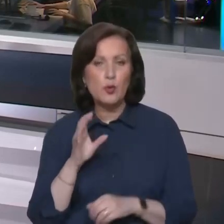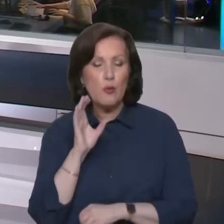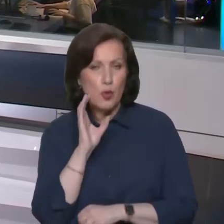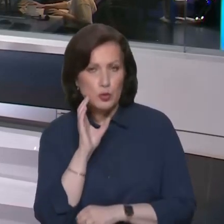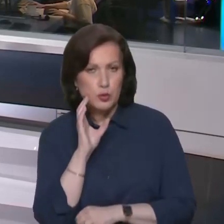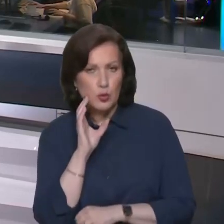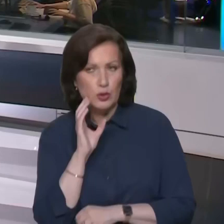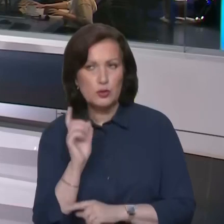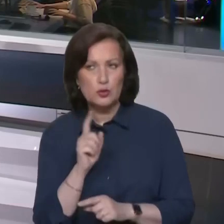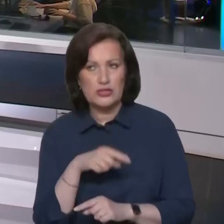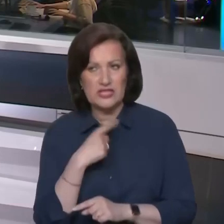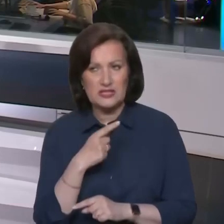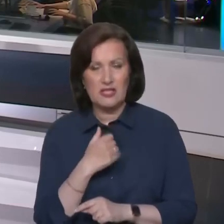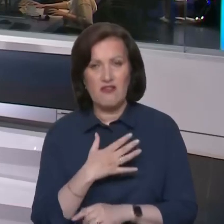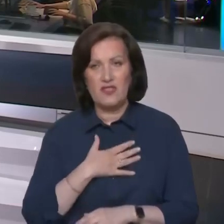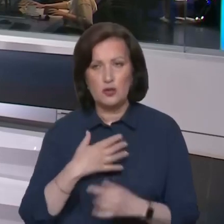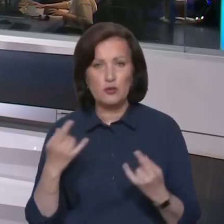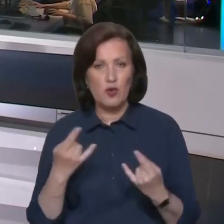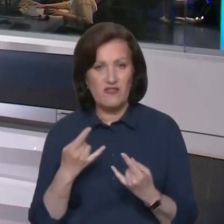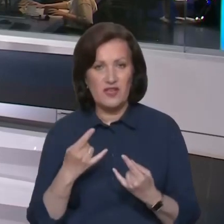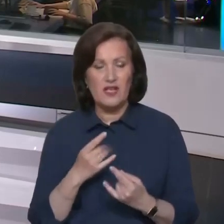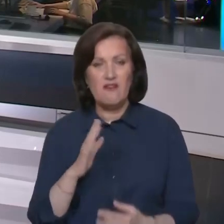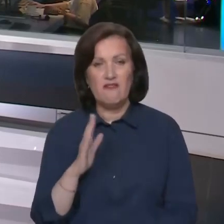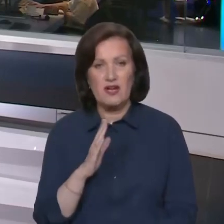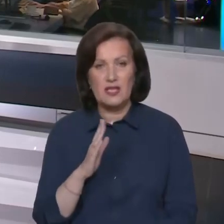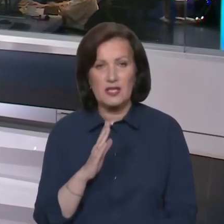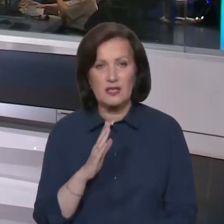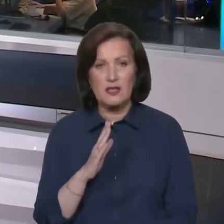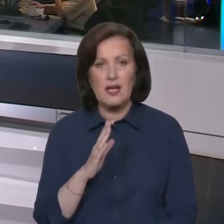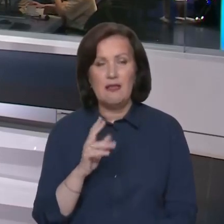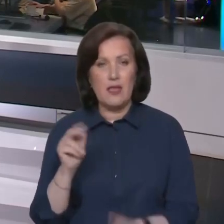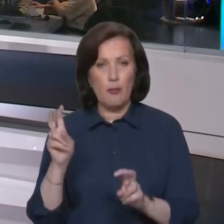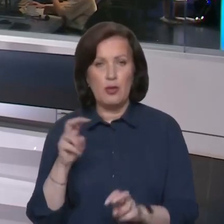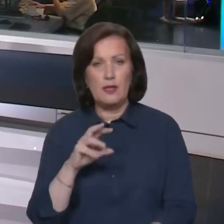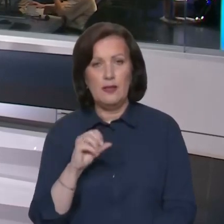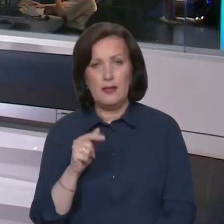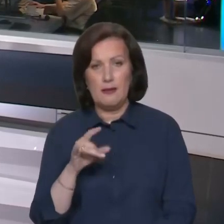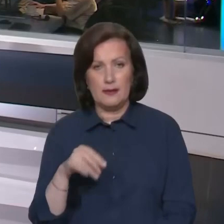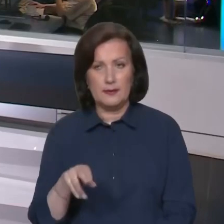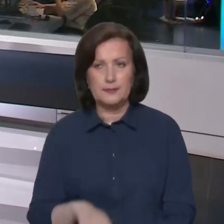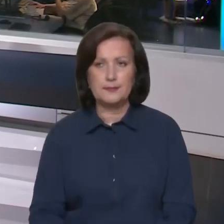послухати, що сказала в нашому ефірі Валерія на позивний «Лагерта».